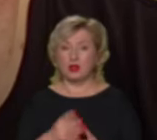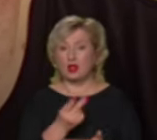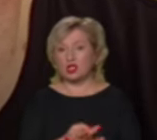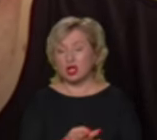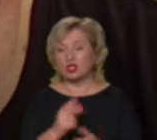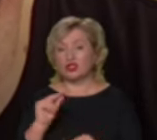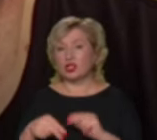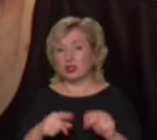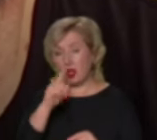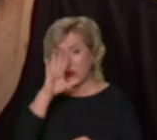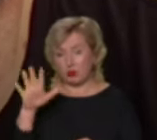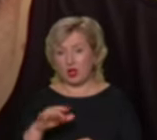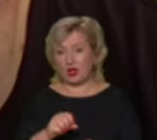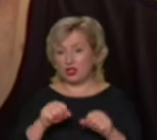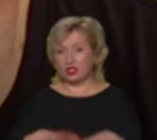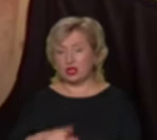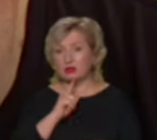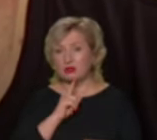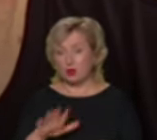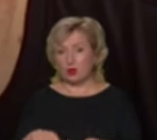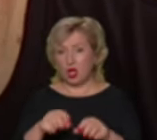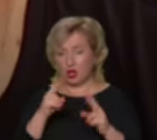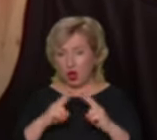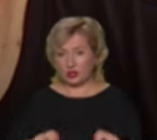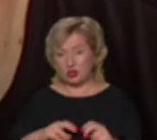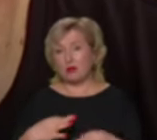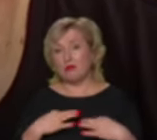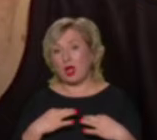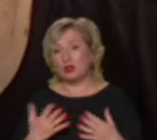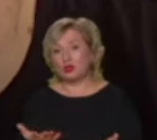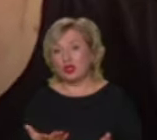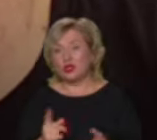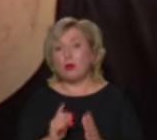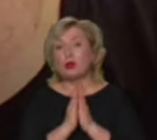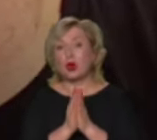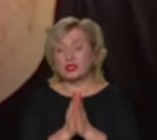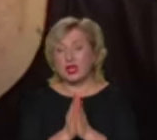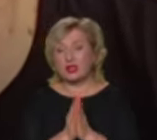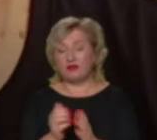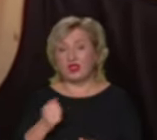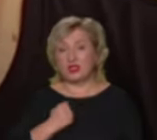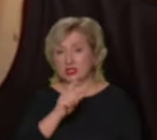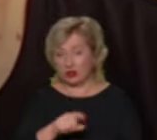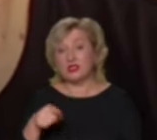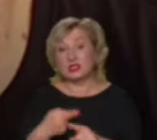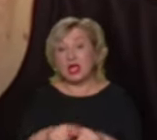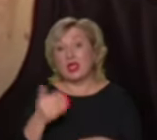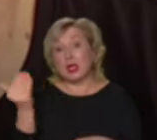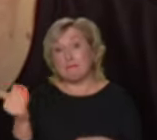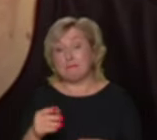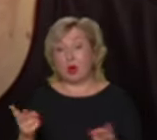через непопулярні рішення так і не буде розглянутий? І байдуже по факту, що просять військові, бо це ж їм потрібно